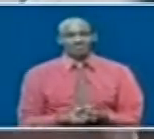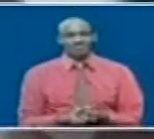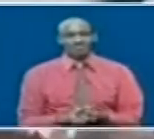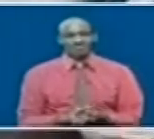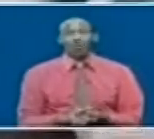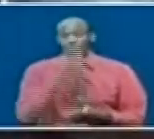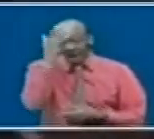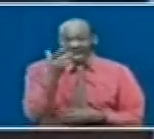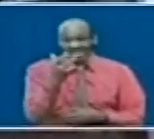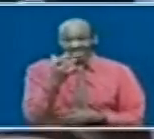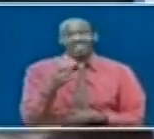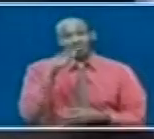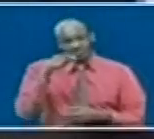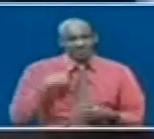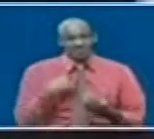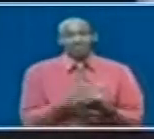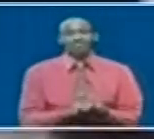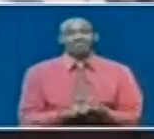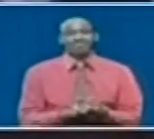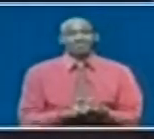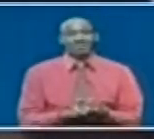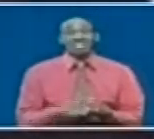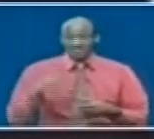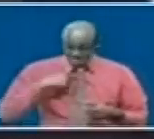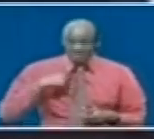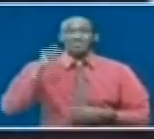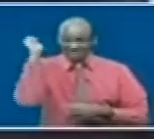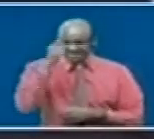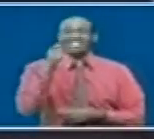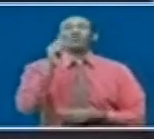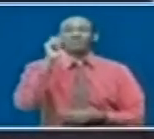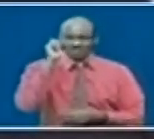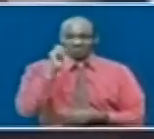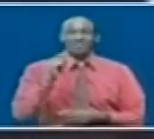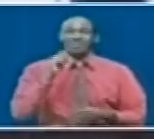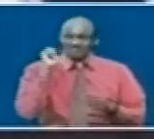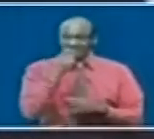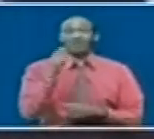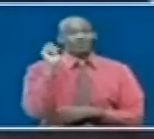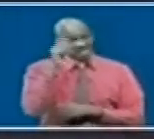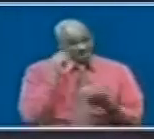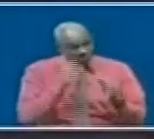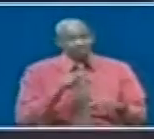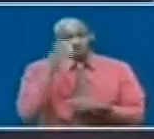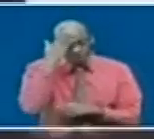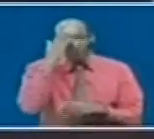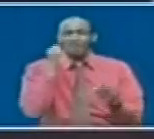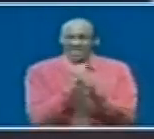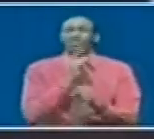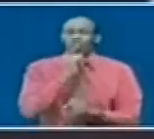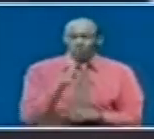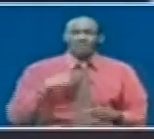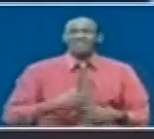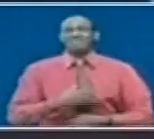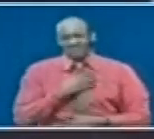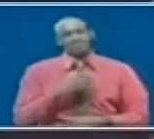Kwa sababu ni jukumu langu nikiwa rais wa jamhuri hii kuhakikisha ya kwamba nimetendea